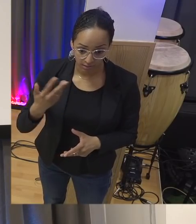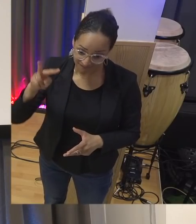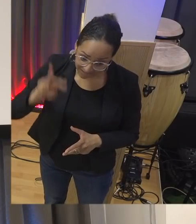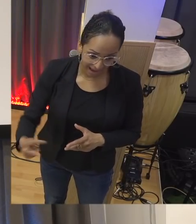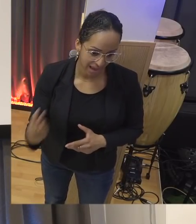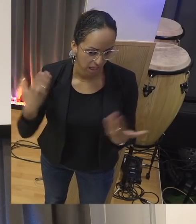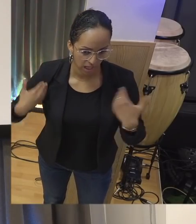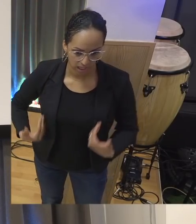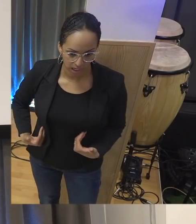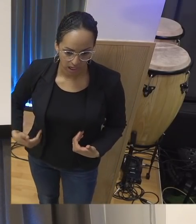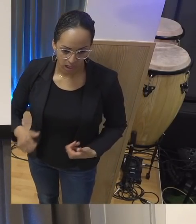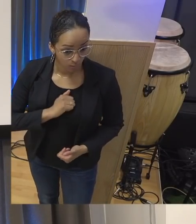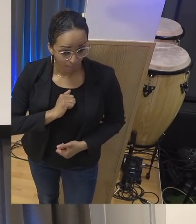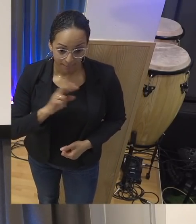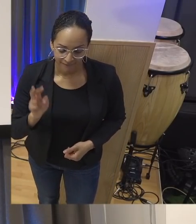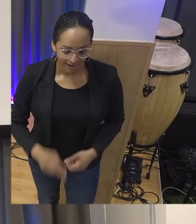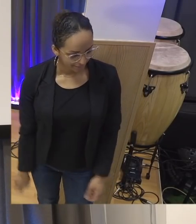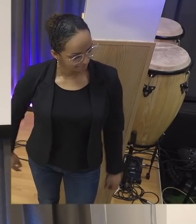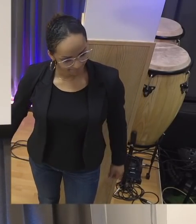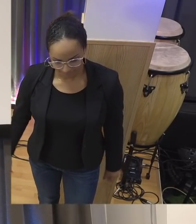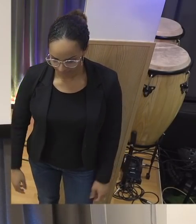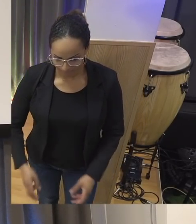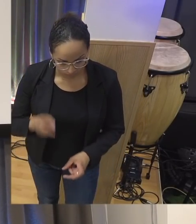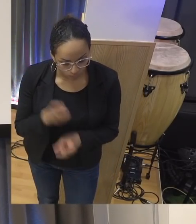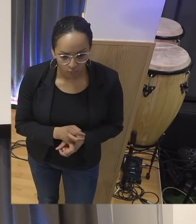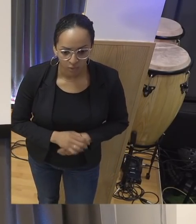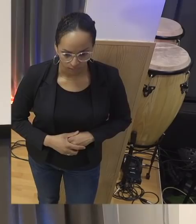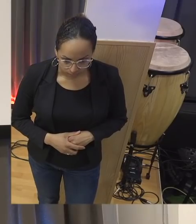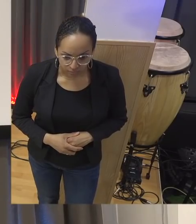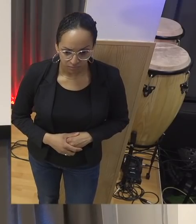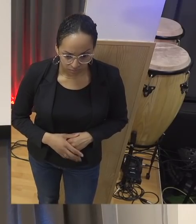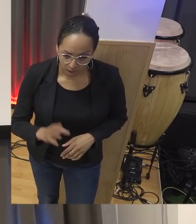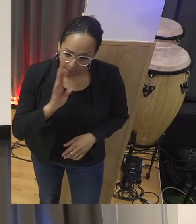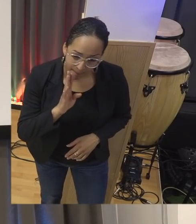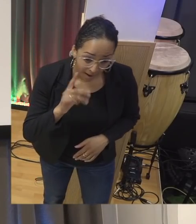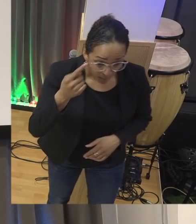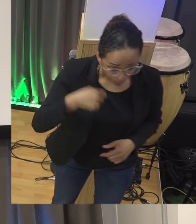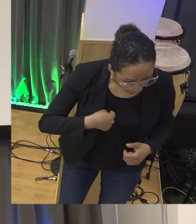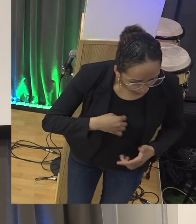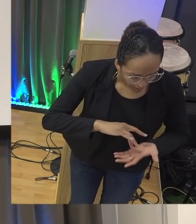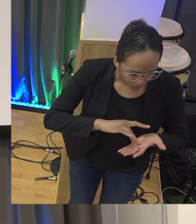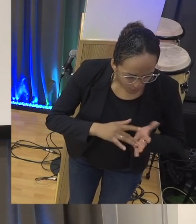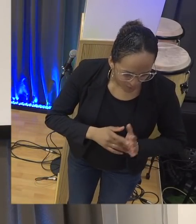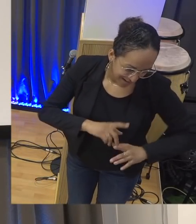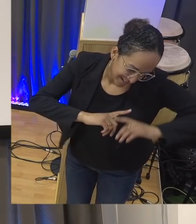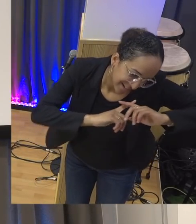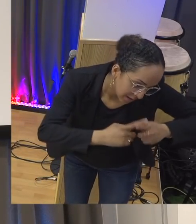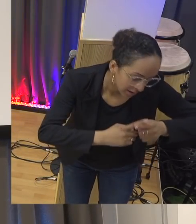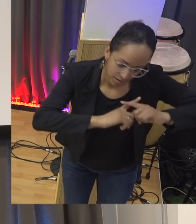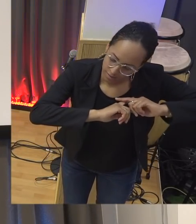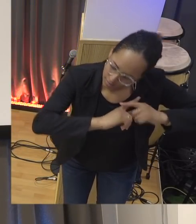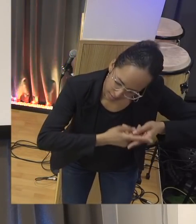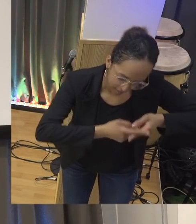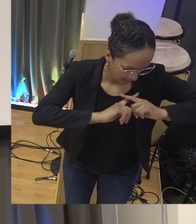une claque pas possible. Ma mère, je fais tout pour qu'elle devienne chrétienne